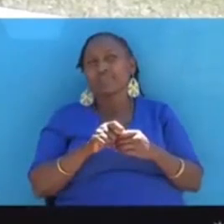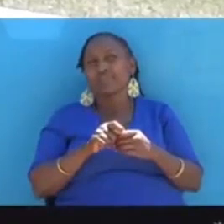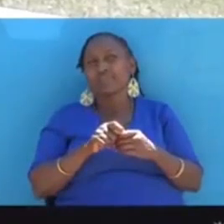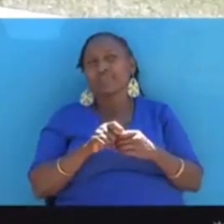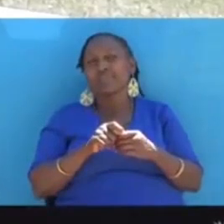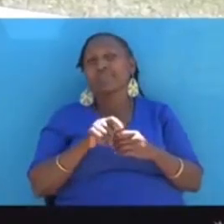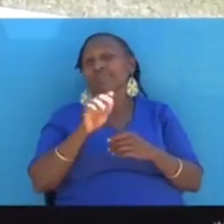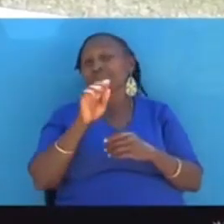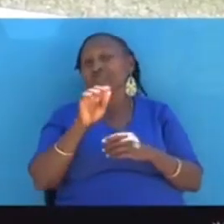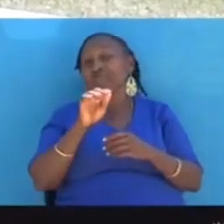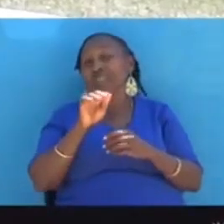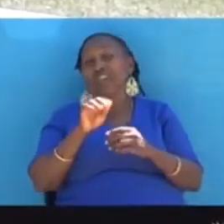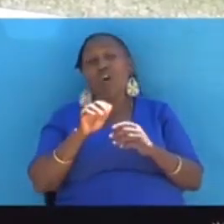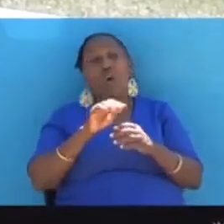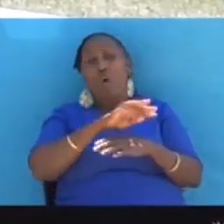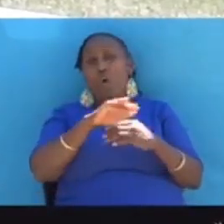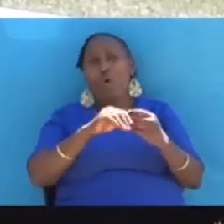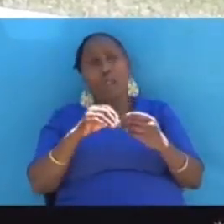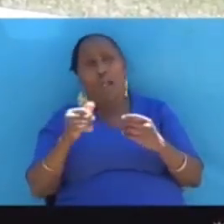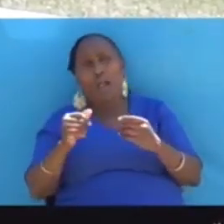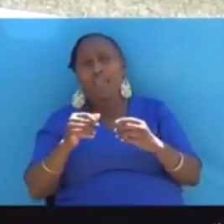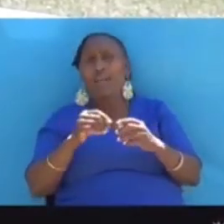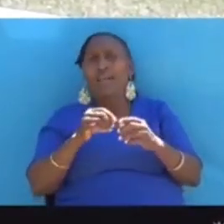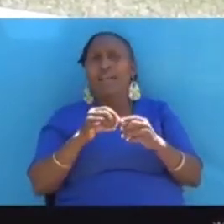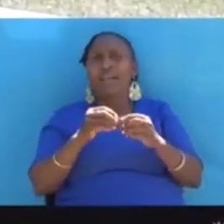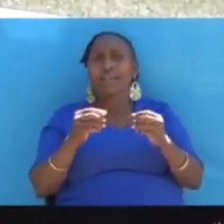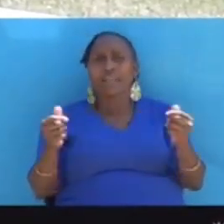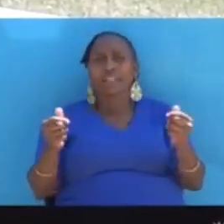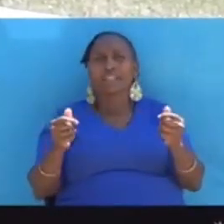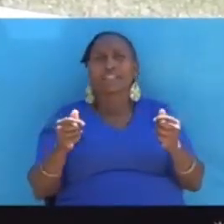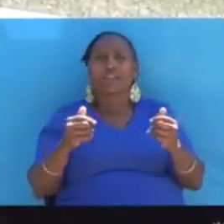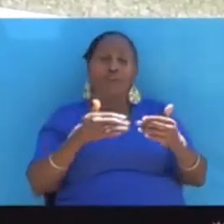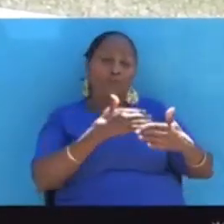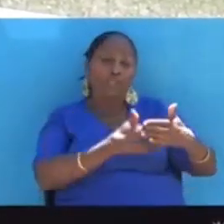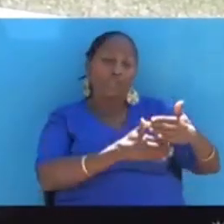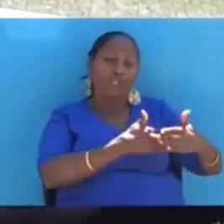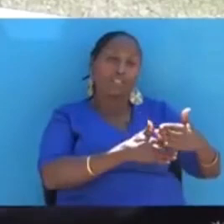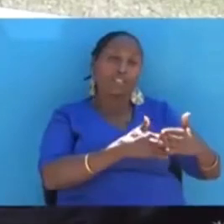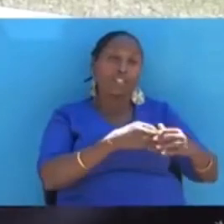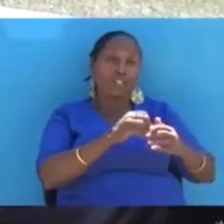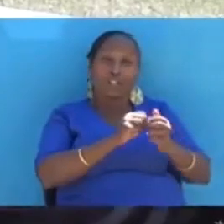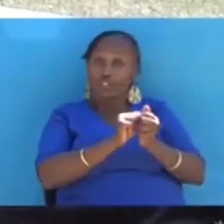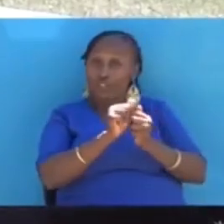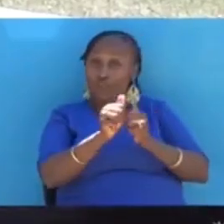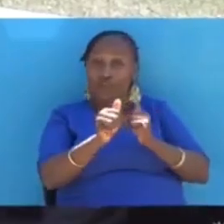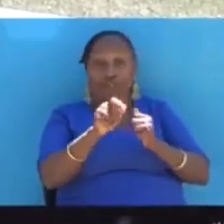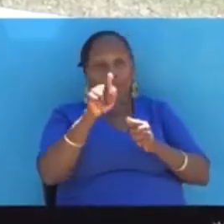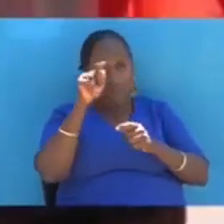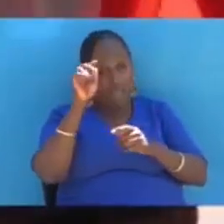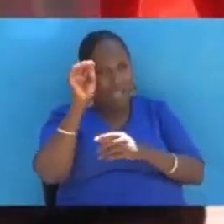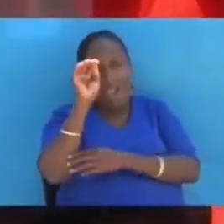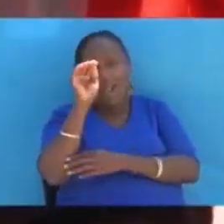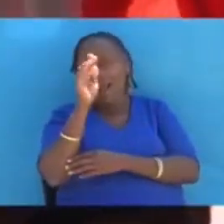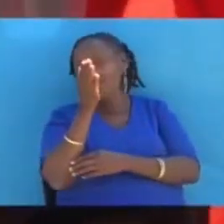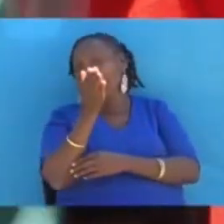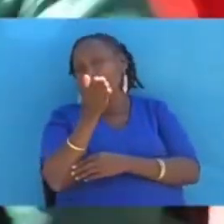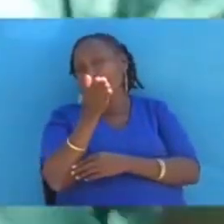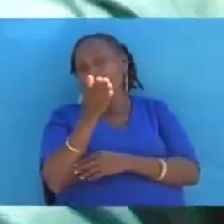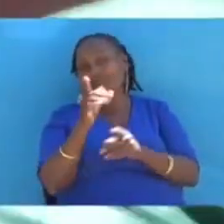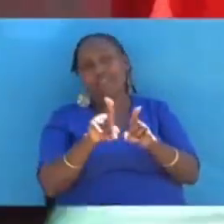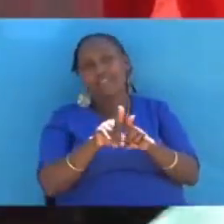yako. Mambo ya uhusiano yetu ikiharibika hapa na jirani, muulize huyu. Asante. Kutoka